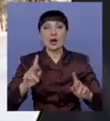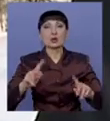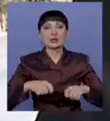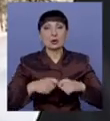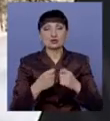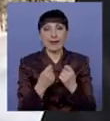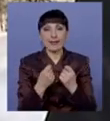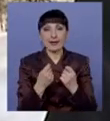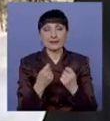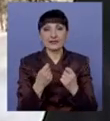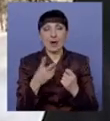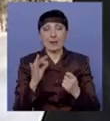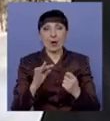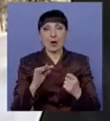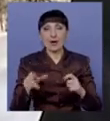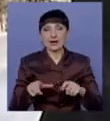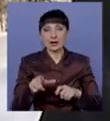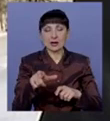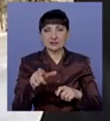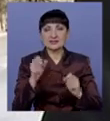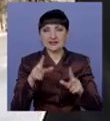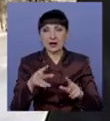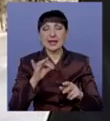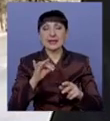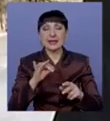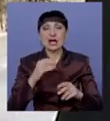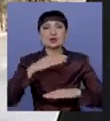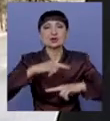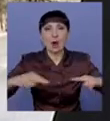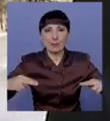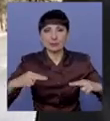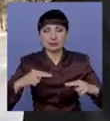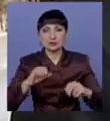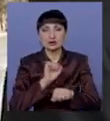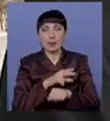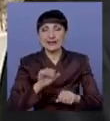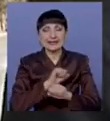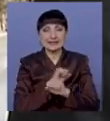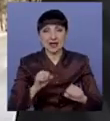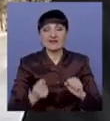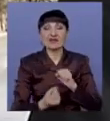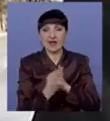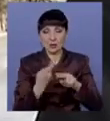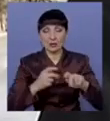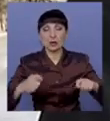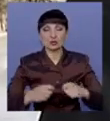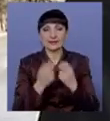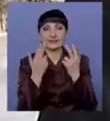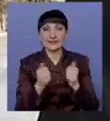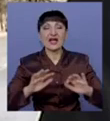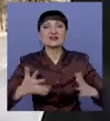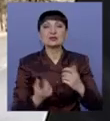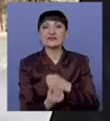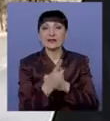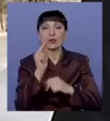нарушение езда по буслайну, проезд на стоп-линию. Выявляет такие нарушения. Да, в случае